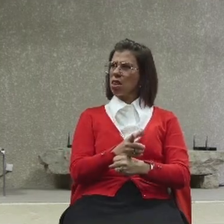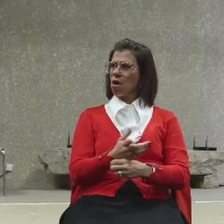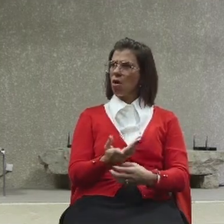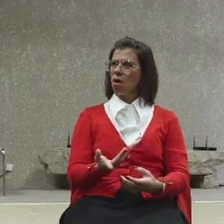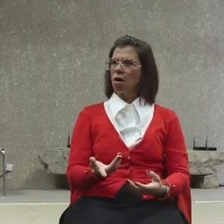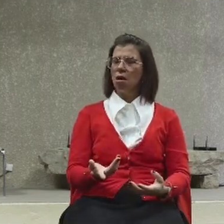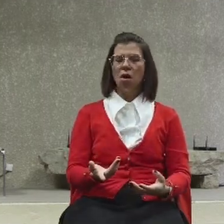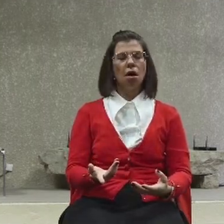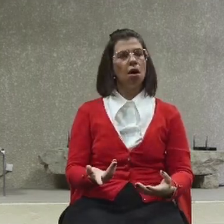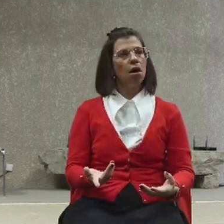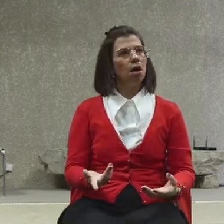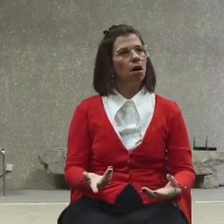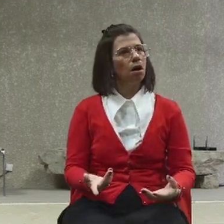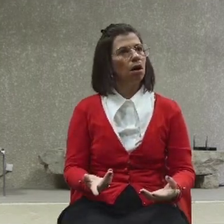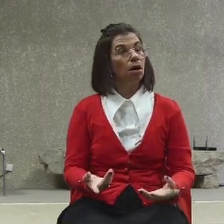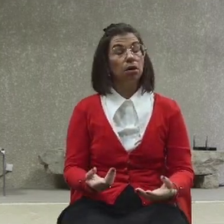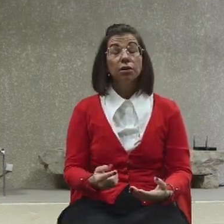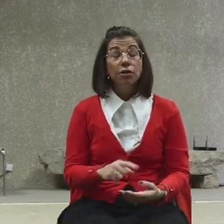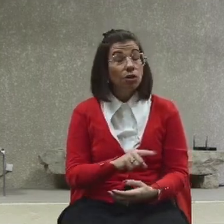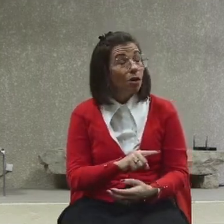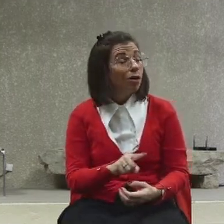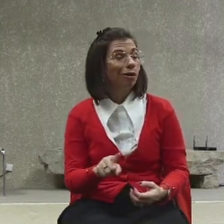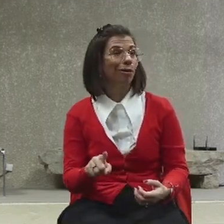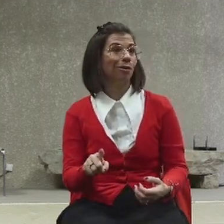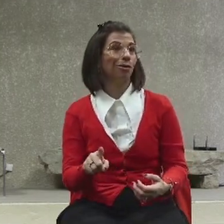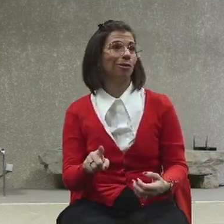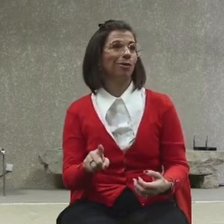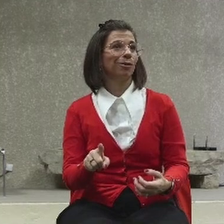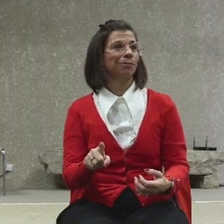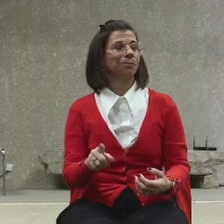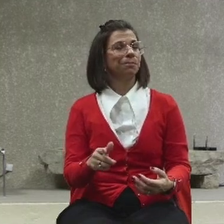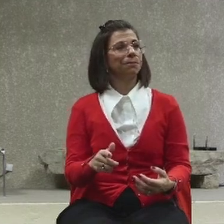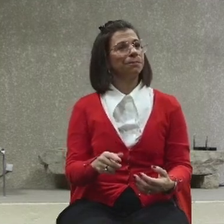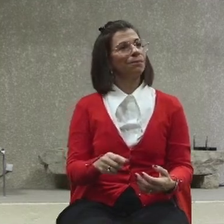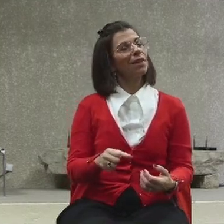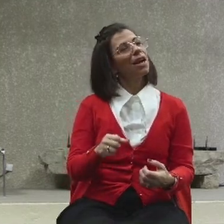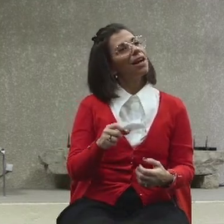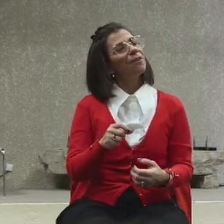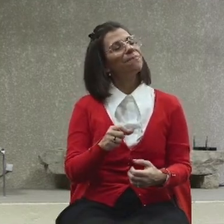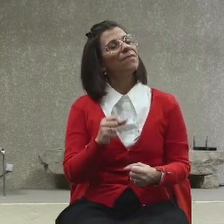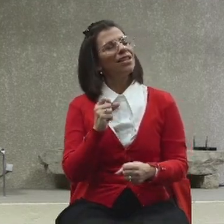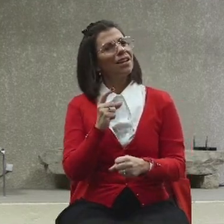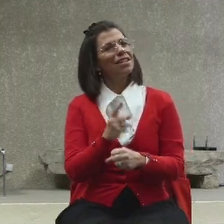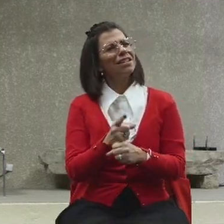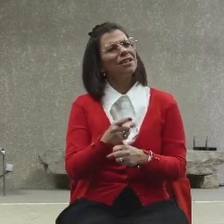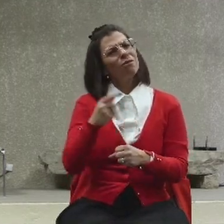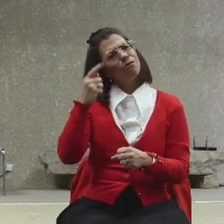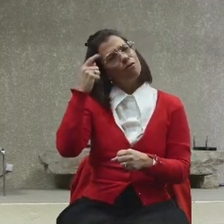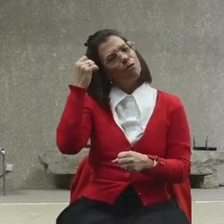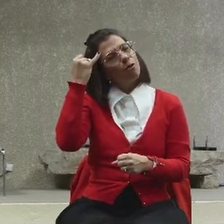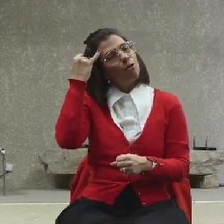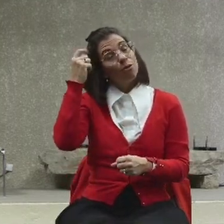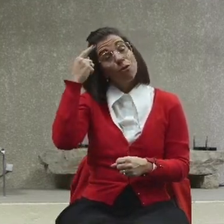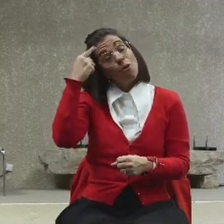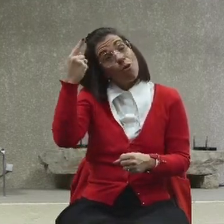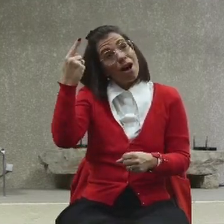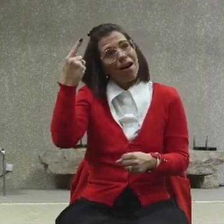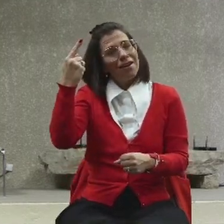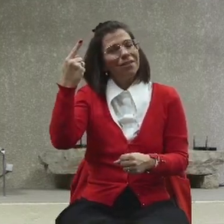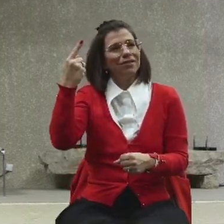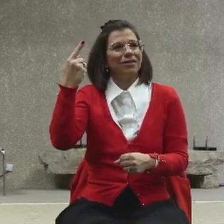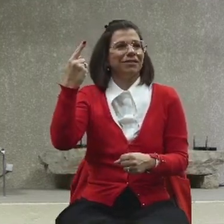faut réaliser, c'est que, oui, Dieu nous a délivrés de cette nature pécheresse